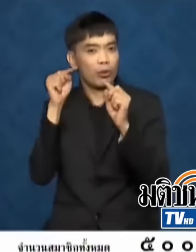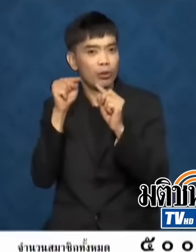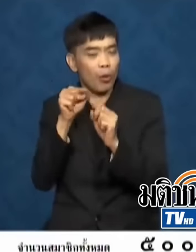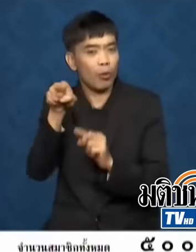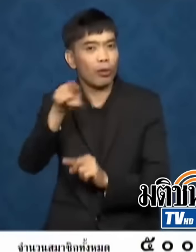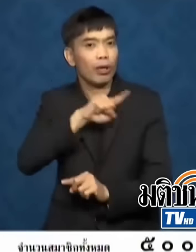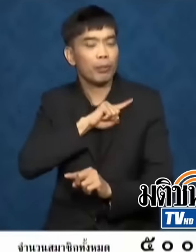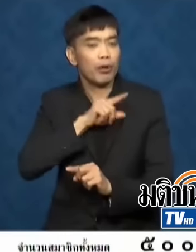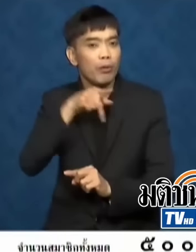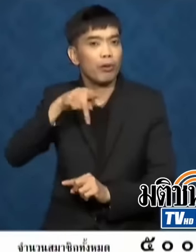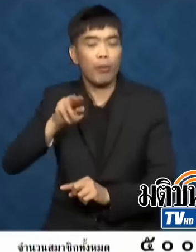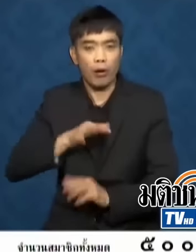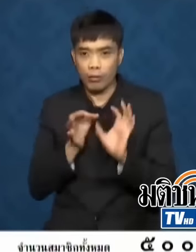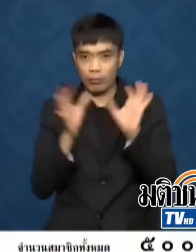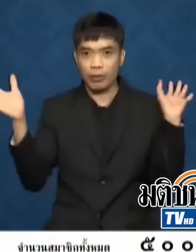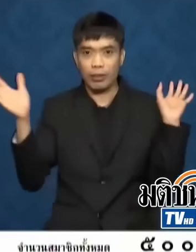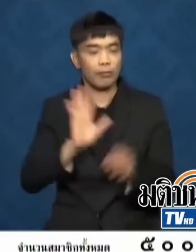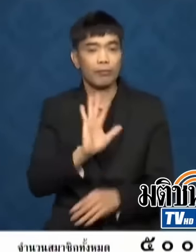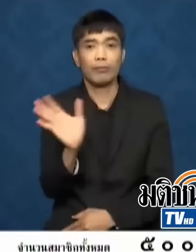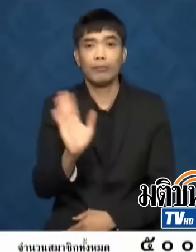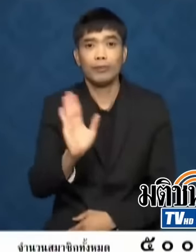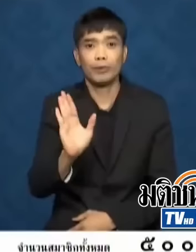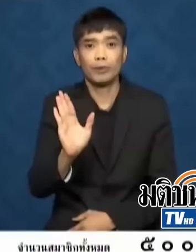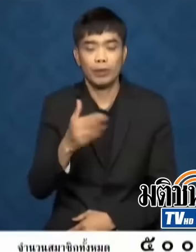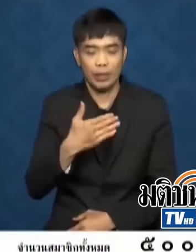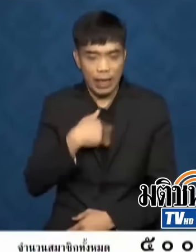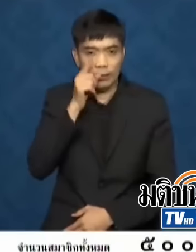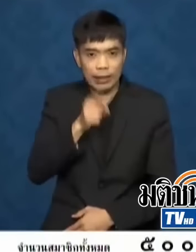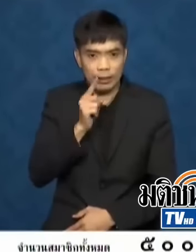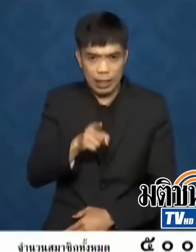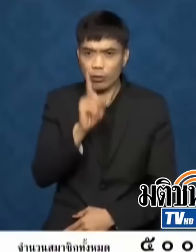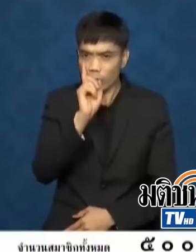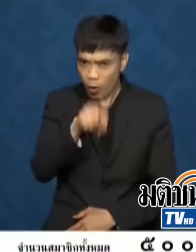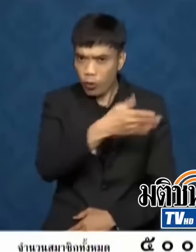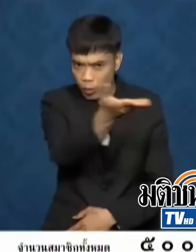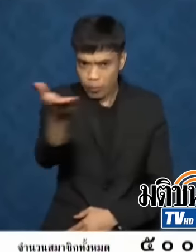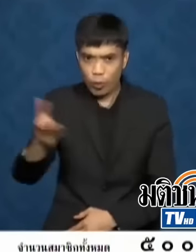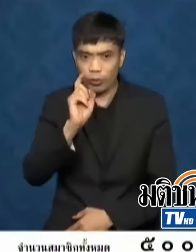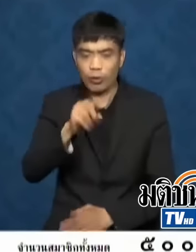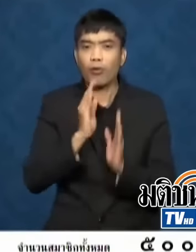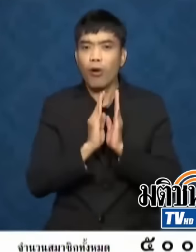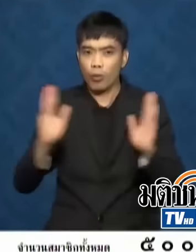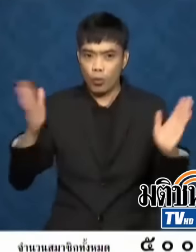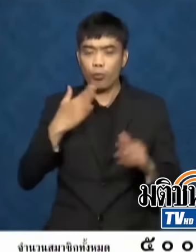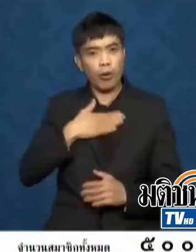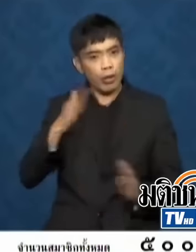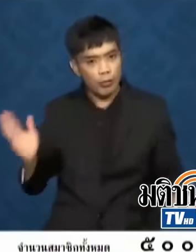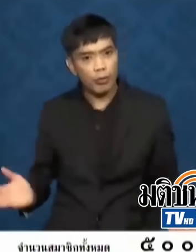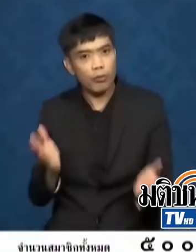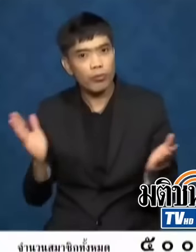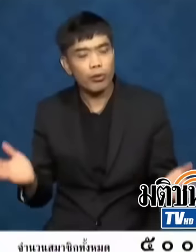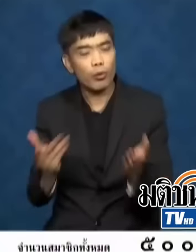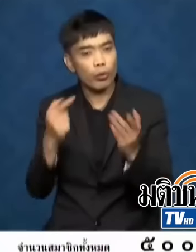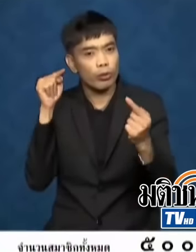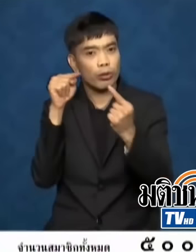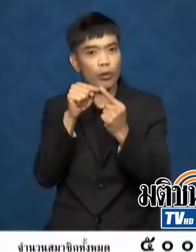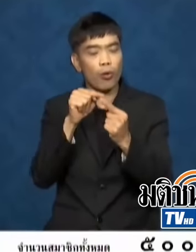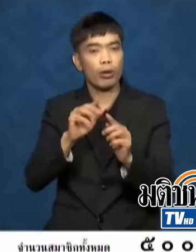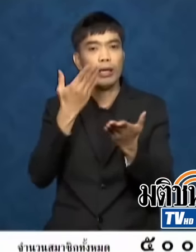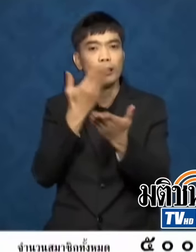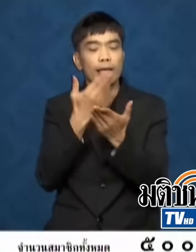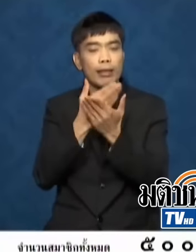ซึ่งเป็นไปไม่ได้และเอาข้อจริงแล้วต้องขอบพระคุณผมด้วยซ้ำว่าหลายเรื่องที่เป็นการผลักดันแม้กระทั่งเงินเพิ่มของข้าราช